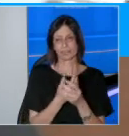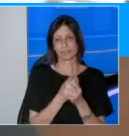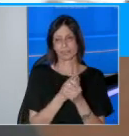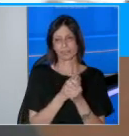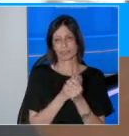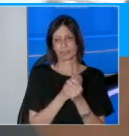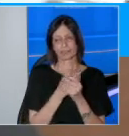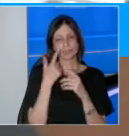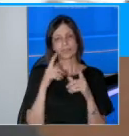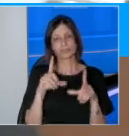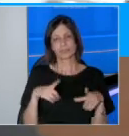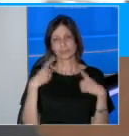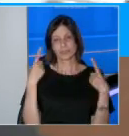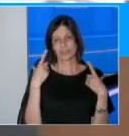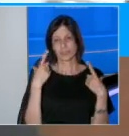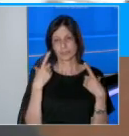את החיים